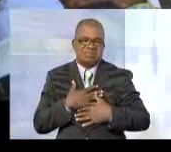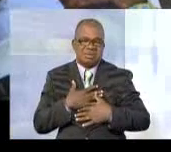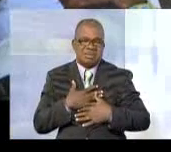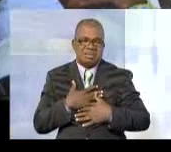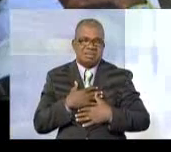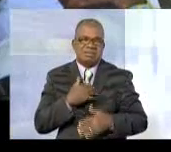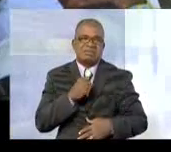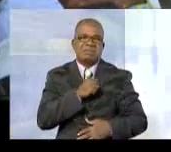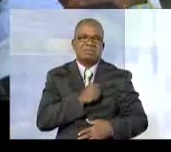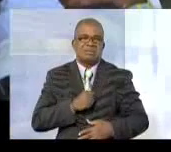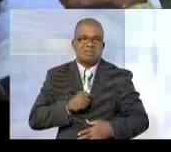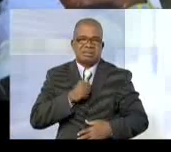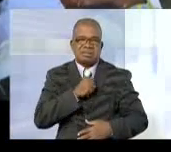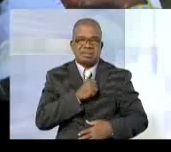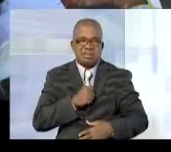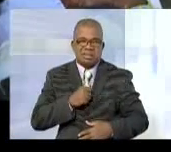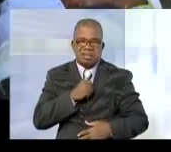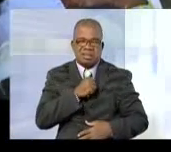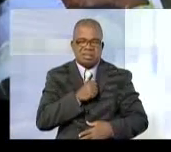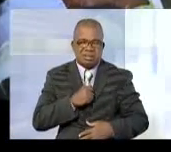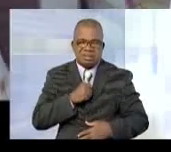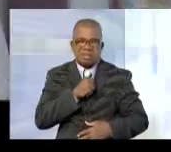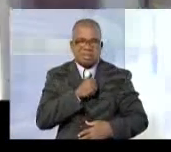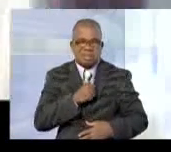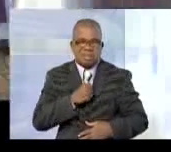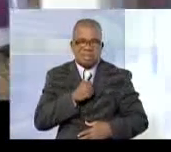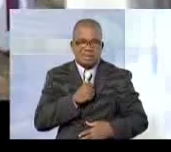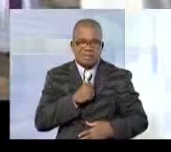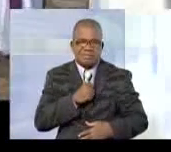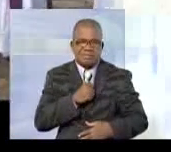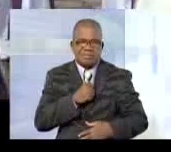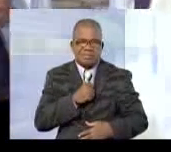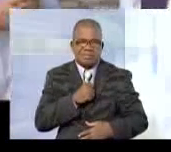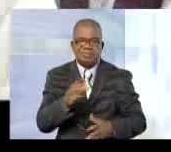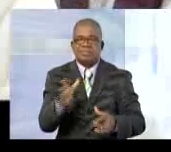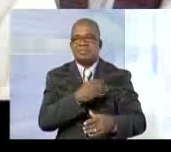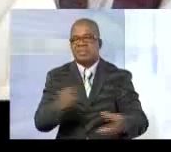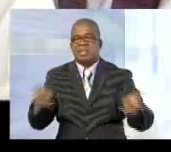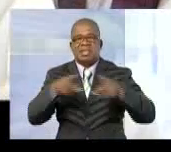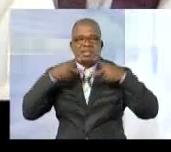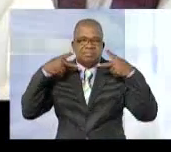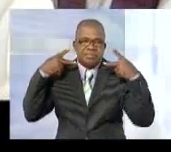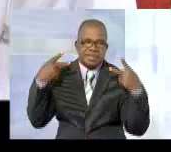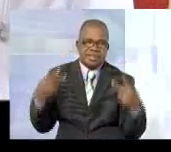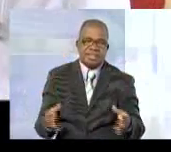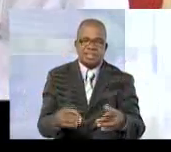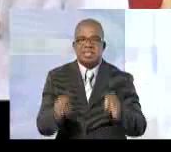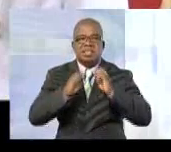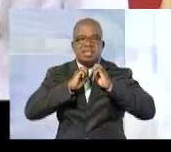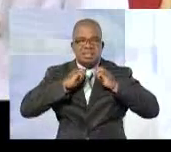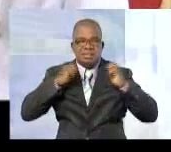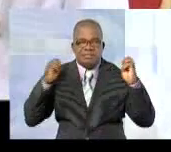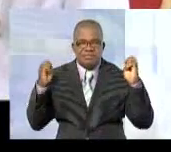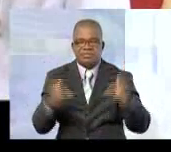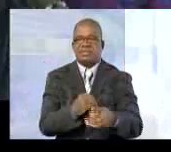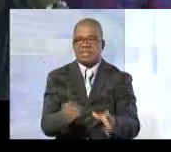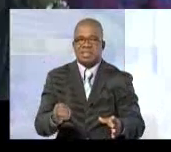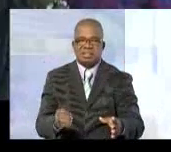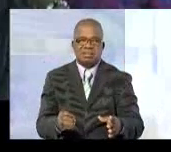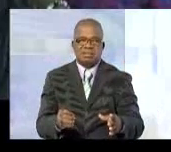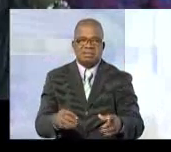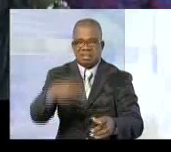de l'Église catholique de Côte d'Ivoire, fortement représentée par ses prêtres, ses évêques, ces religieuses, de la part